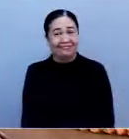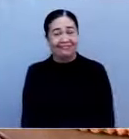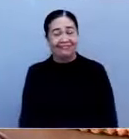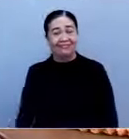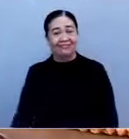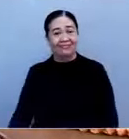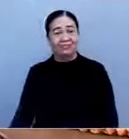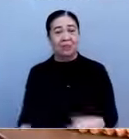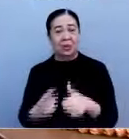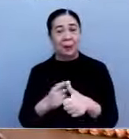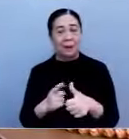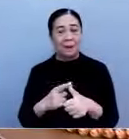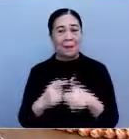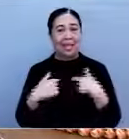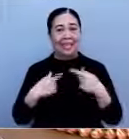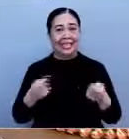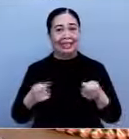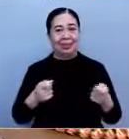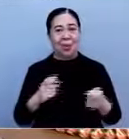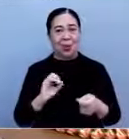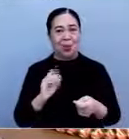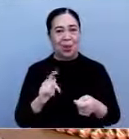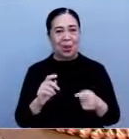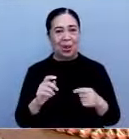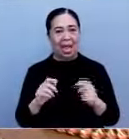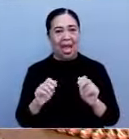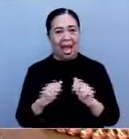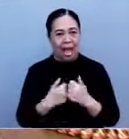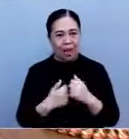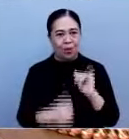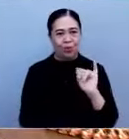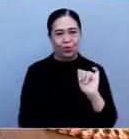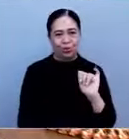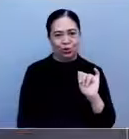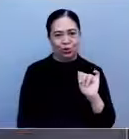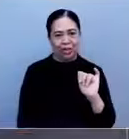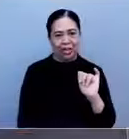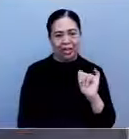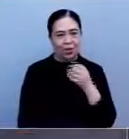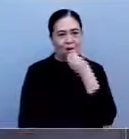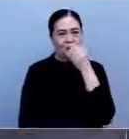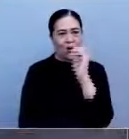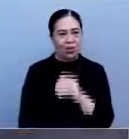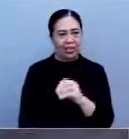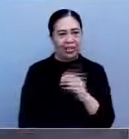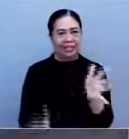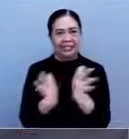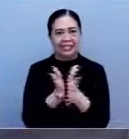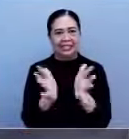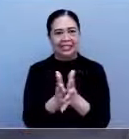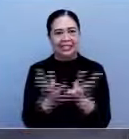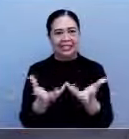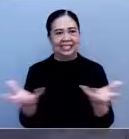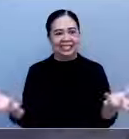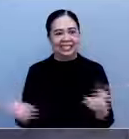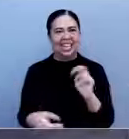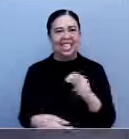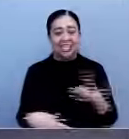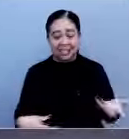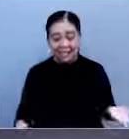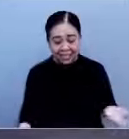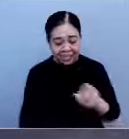Okay, una. Ako na mag-moderate. Okay, go. Paano maging social sa pag-order sa isang karinderya? Kailangan muna po namin ng ular.